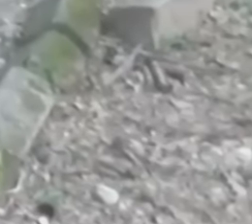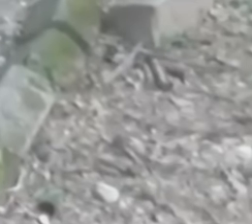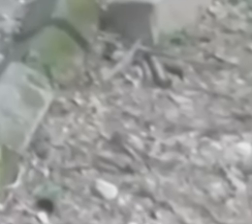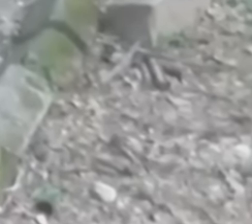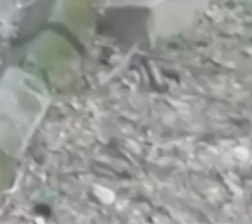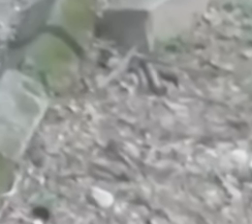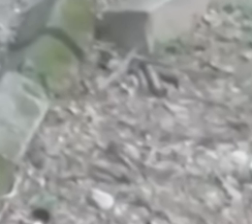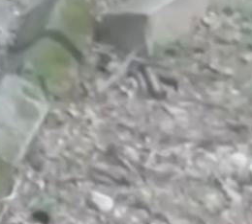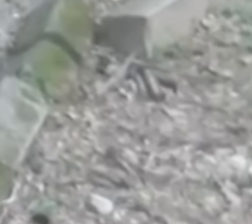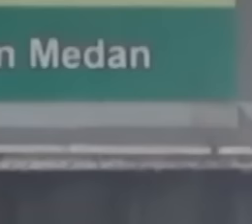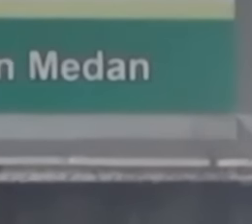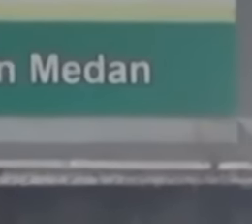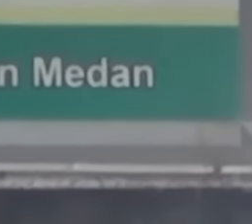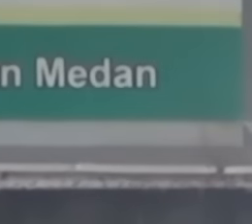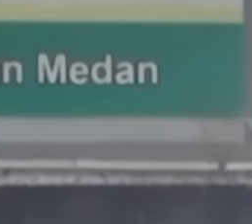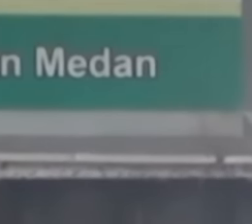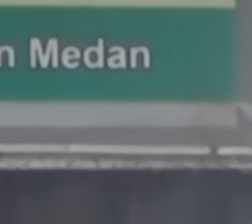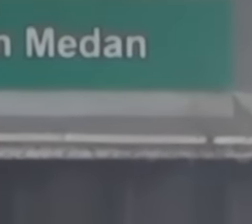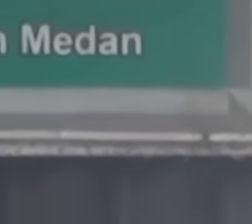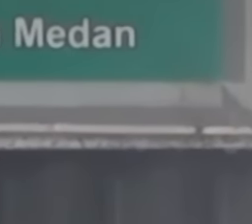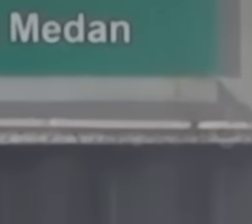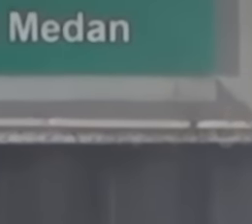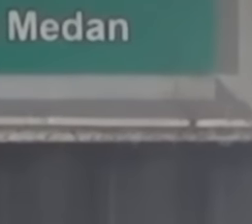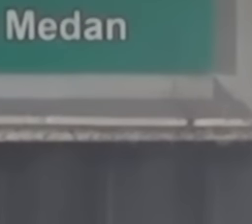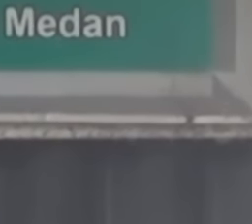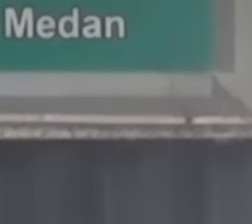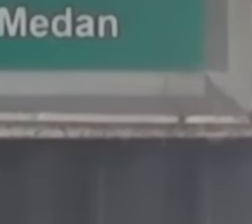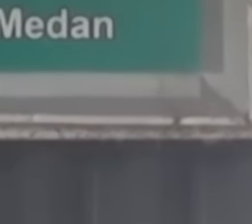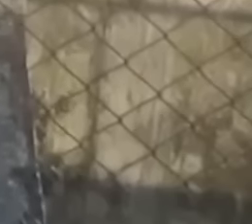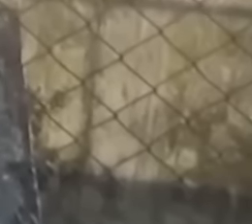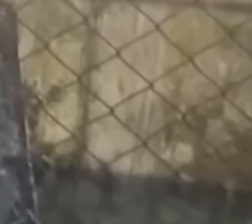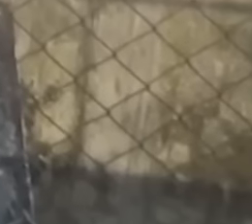keputusan untuk menutup sementara Medan Zoo.